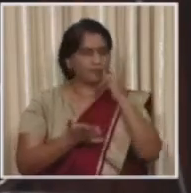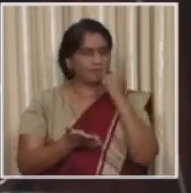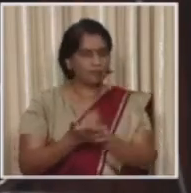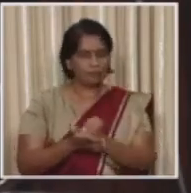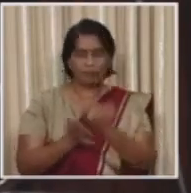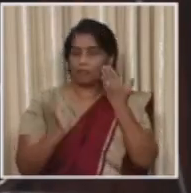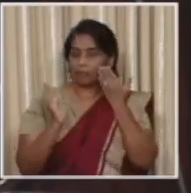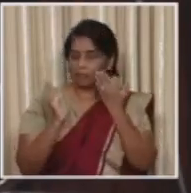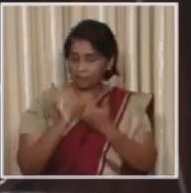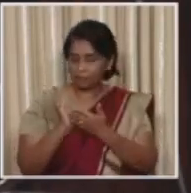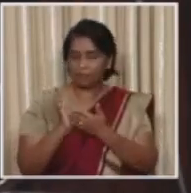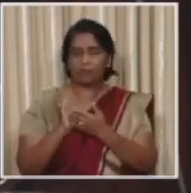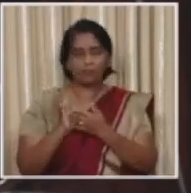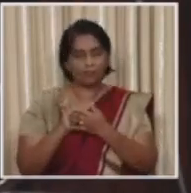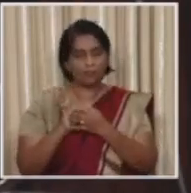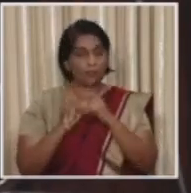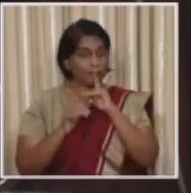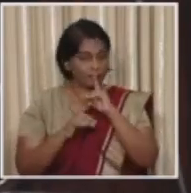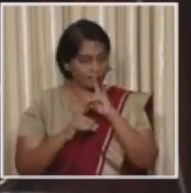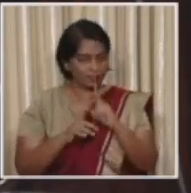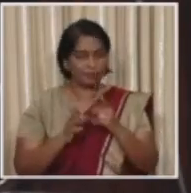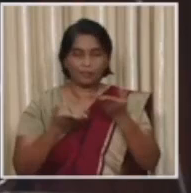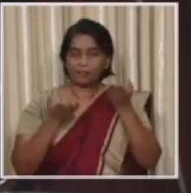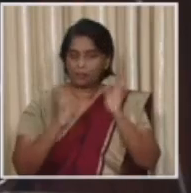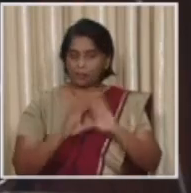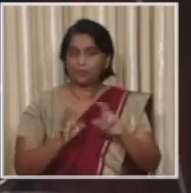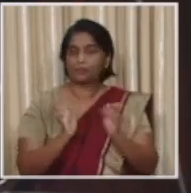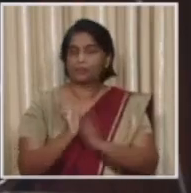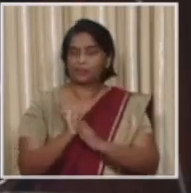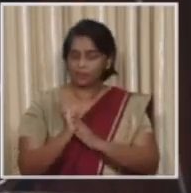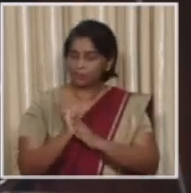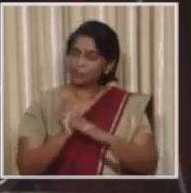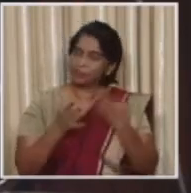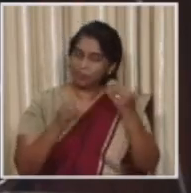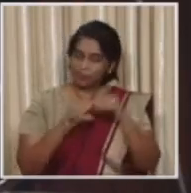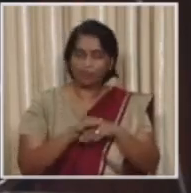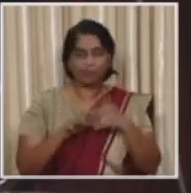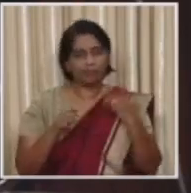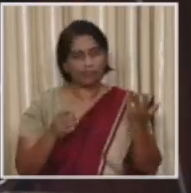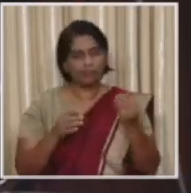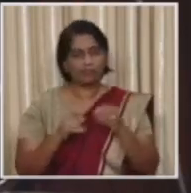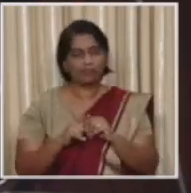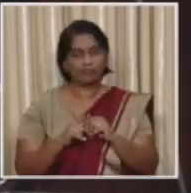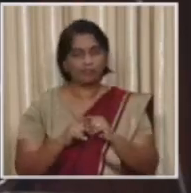දුන් කරුණොත් අවසාන කාරක සභා අවස්ථාවේදී හෝ නැත්නම්